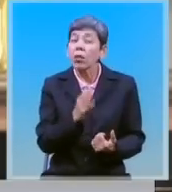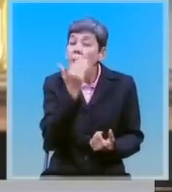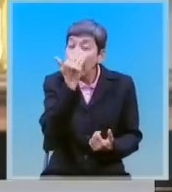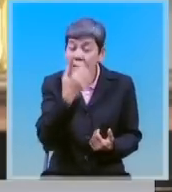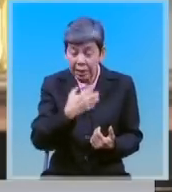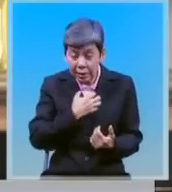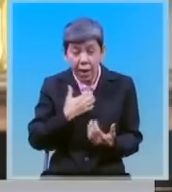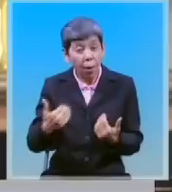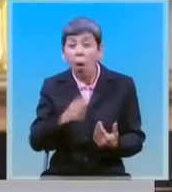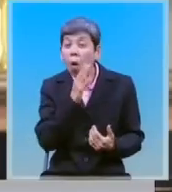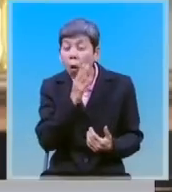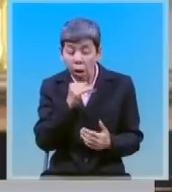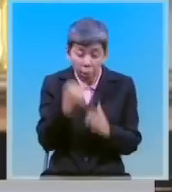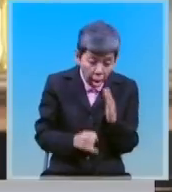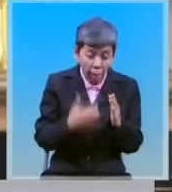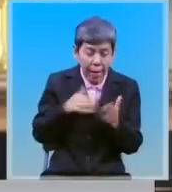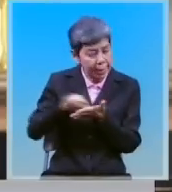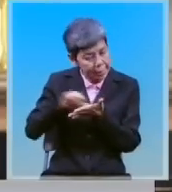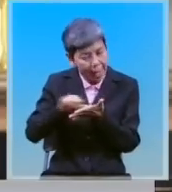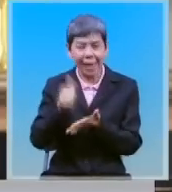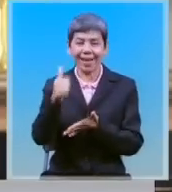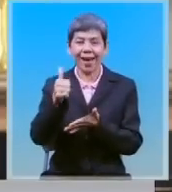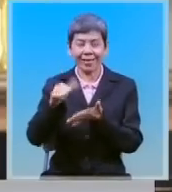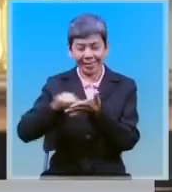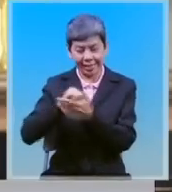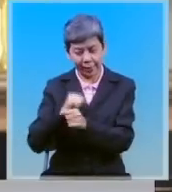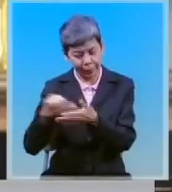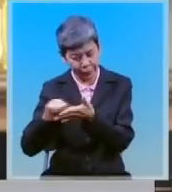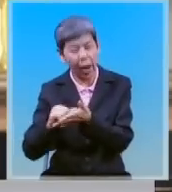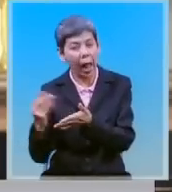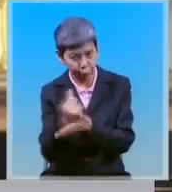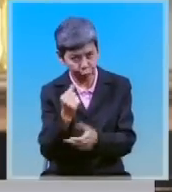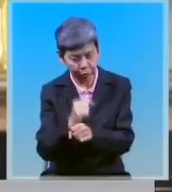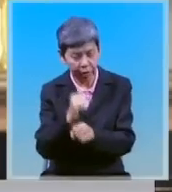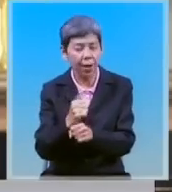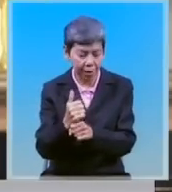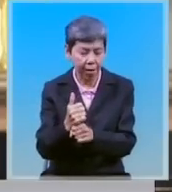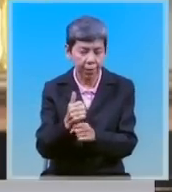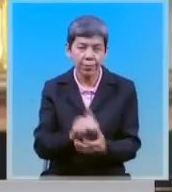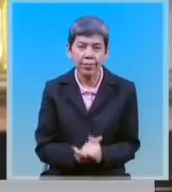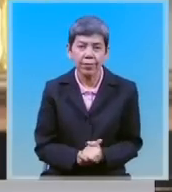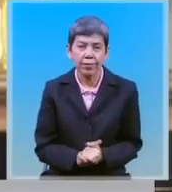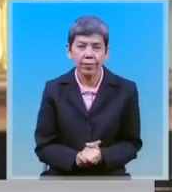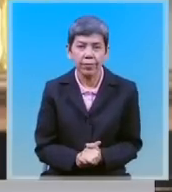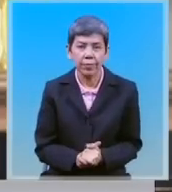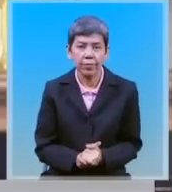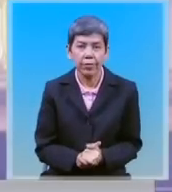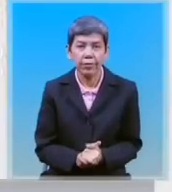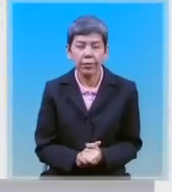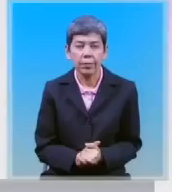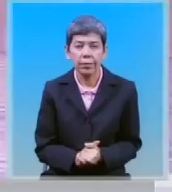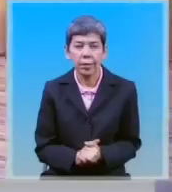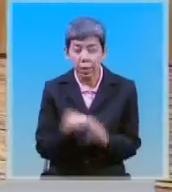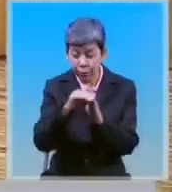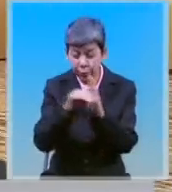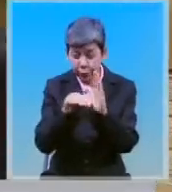อในกรณีที่มีข้อผิดพลาดเกิดขึ้นเราจะมีเวลาแก้ไขได้ทันท่วงทีครับ กติกา